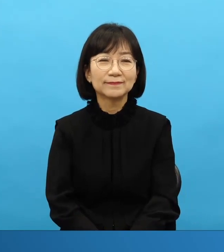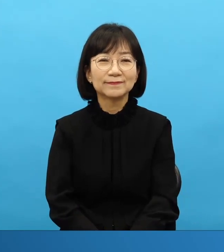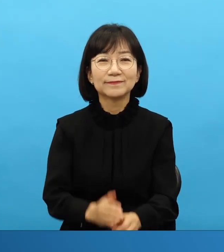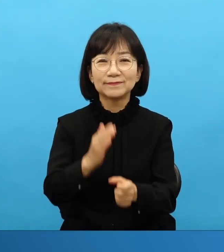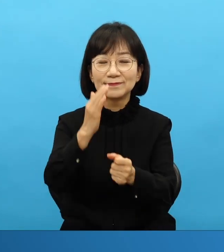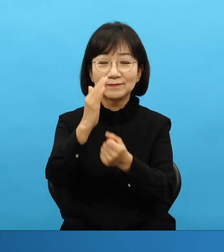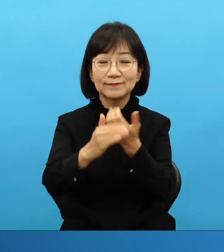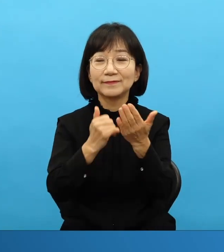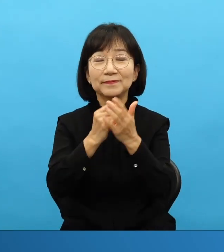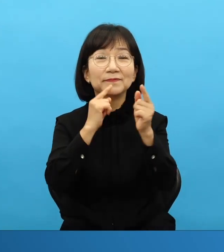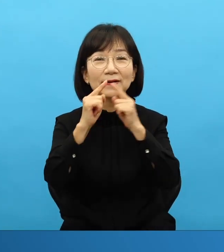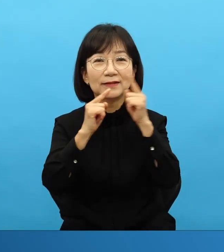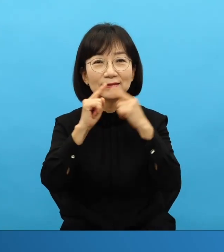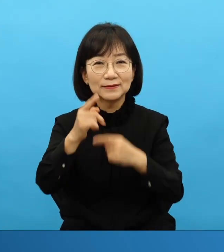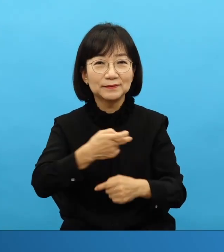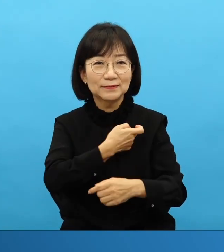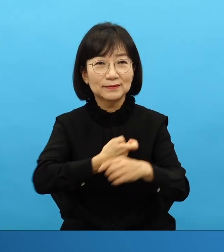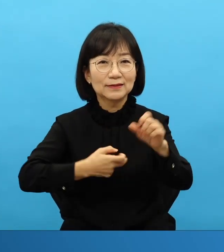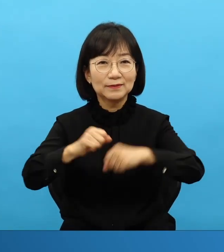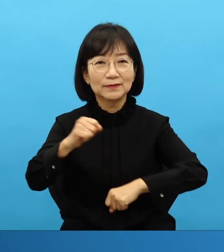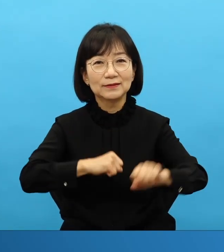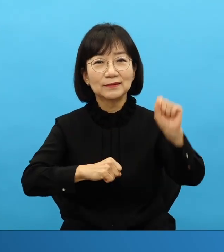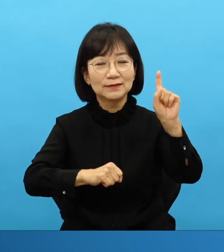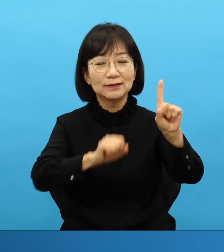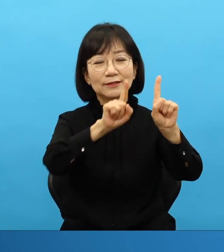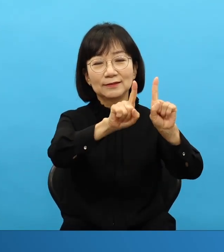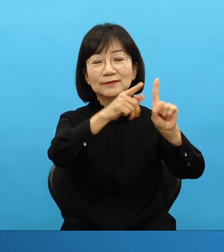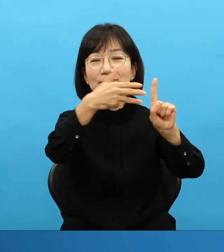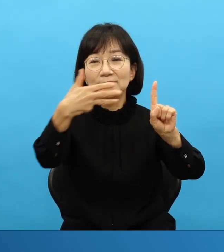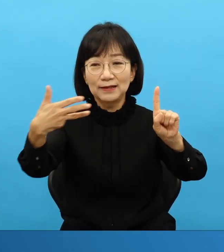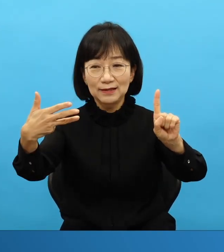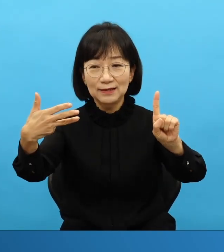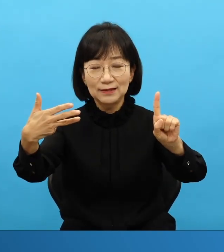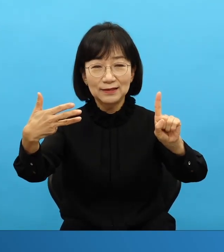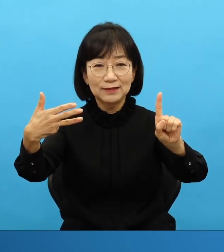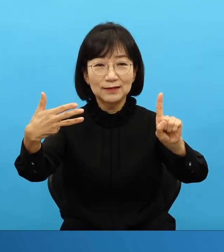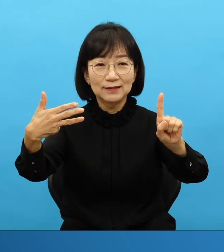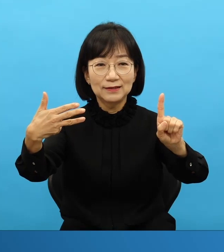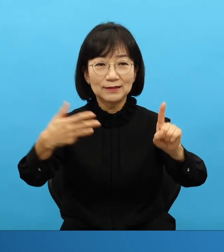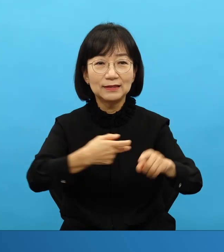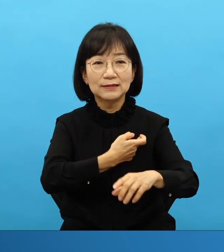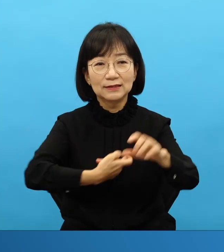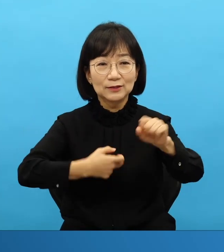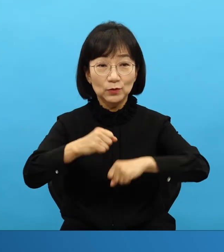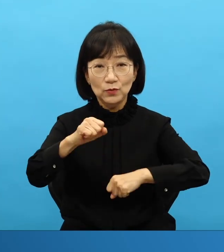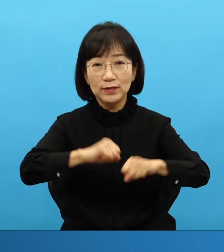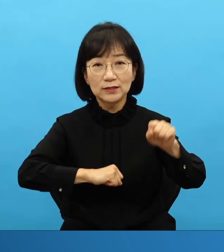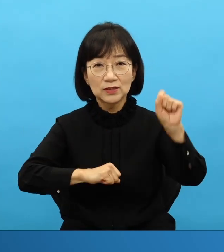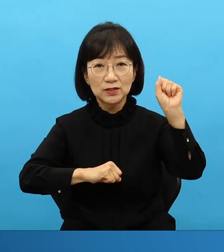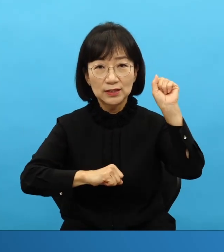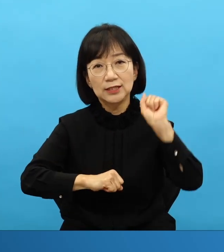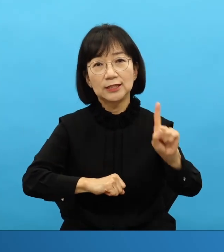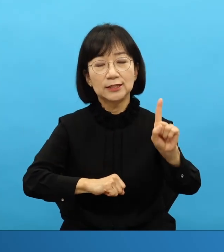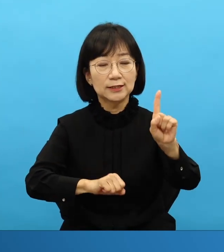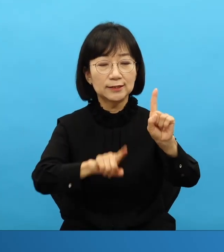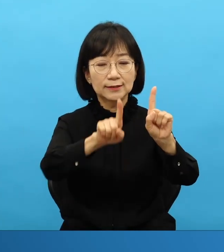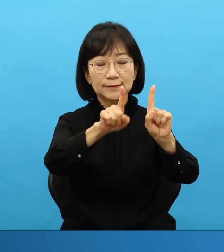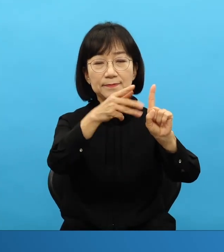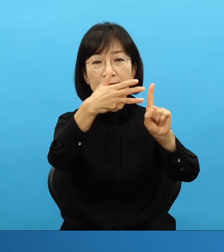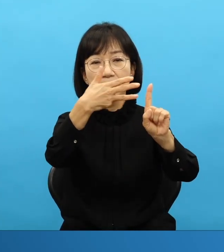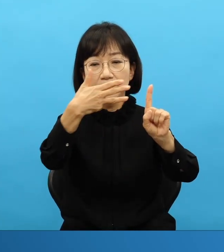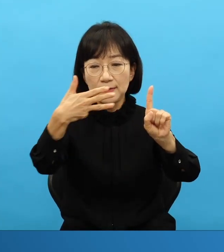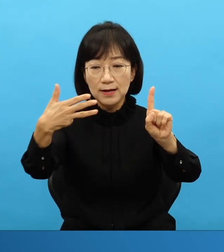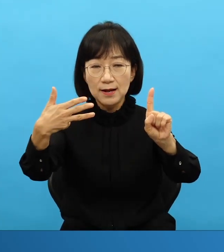하나님의 언약의 말씀은 사도행전 1장 1절로부터 8절의 말씀입니다. 神约的话语是《使徒行传》1章1到8